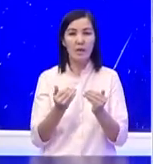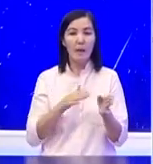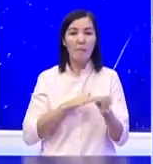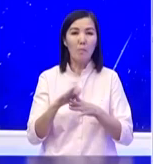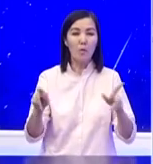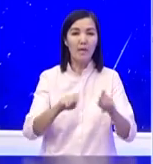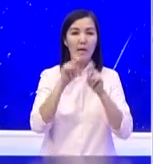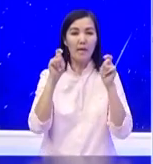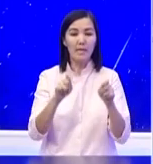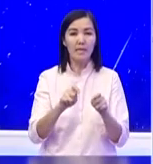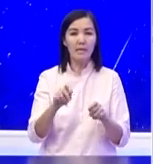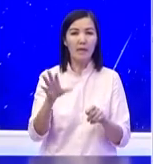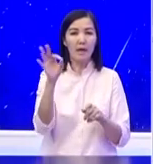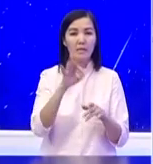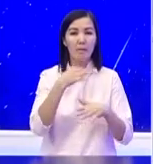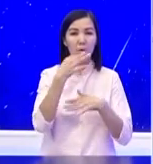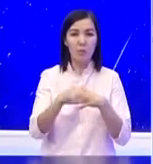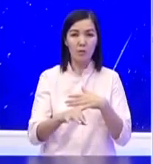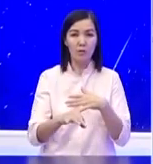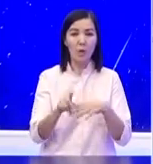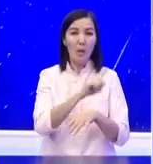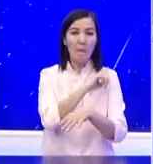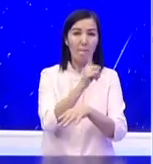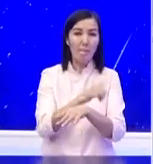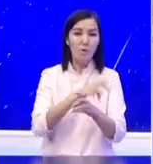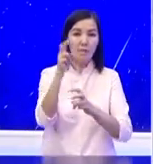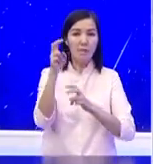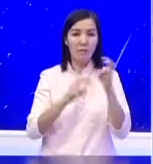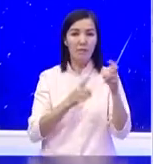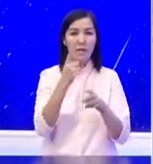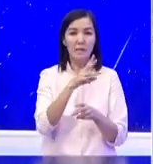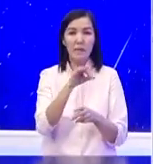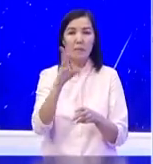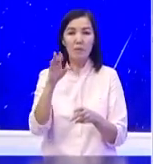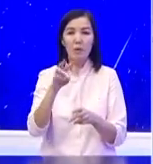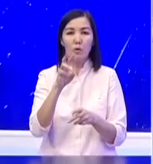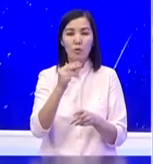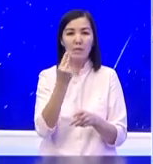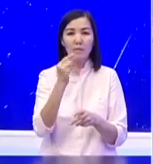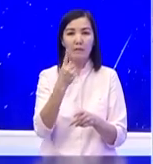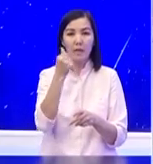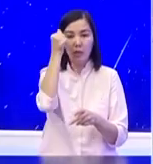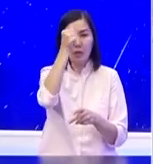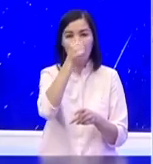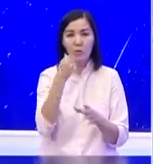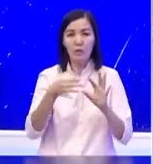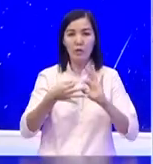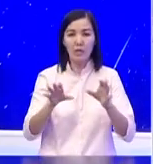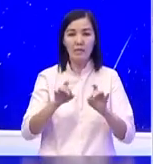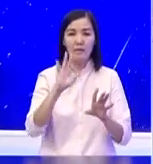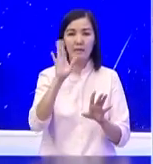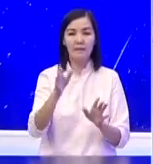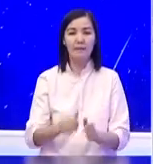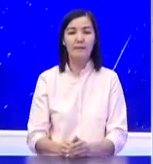полное открытие намечается на октябрь. Мощность завода – более 1 миллиона тонн цемента в год. Детально об объекте в следующем материале.